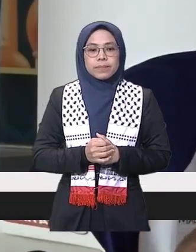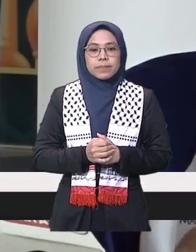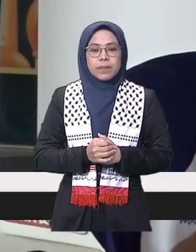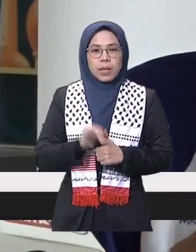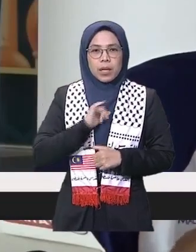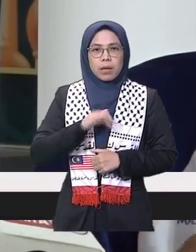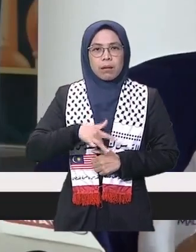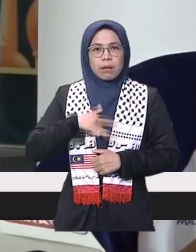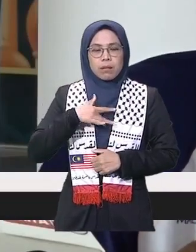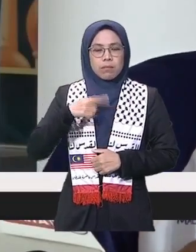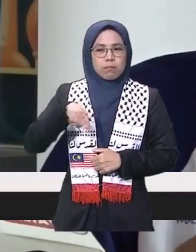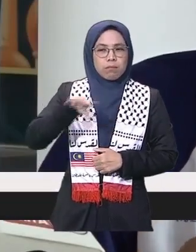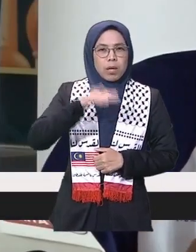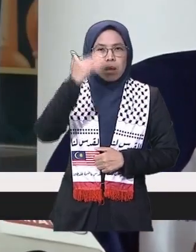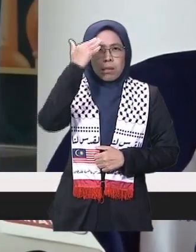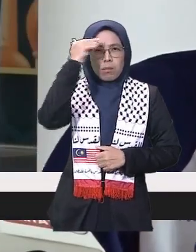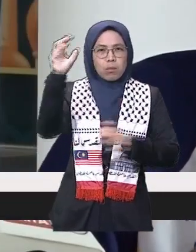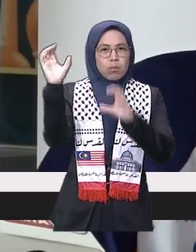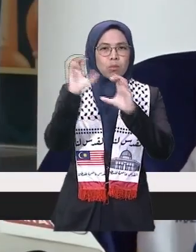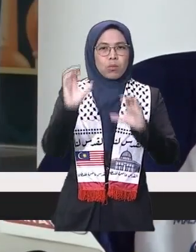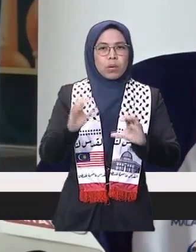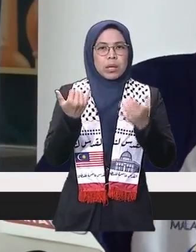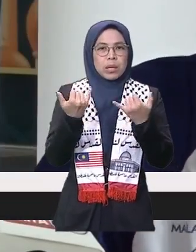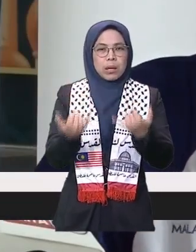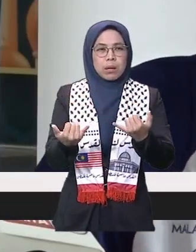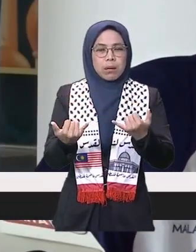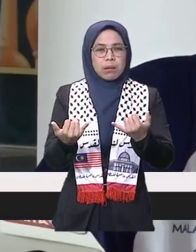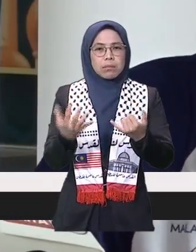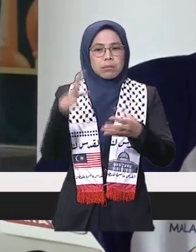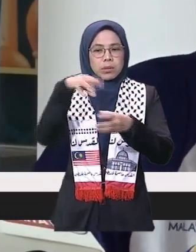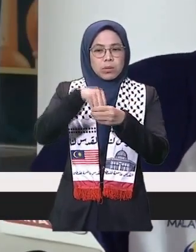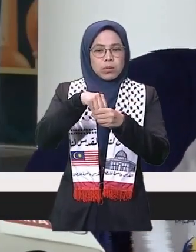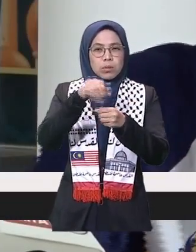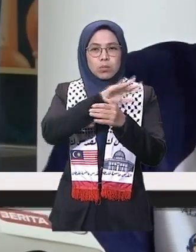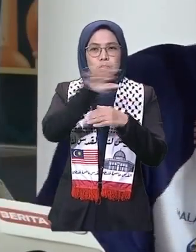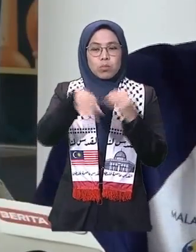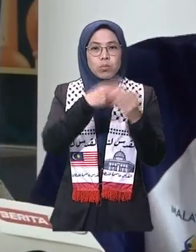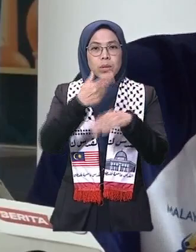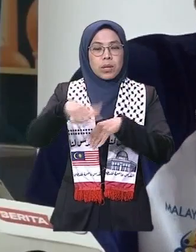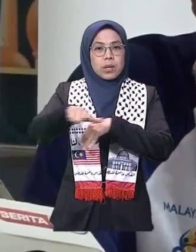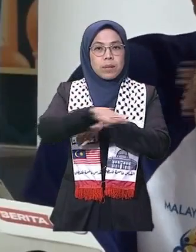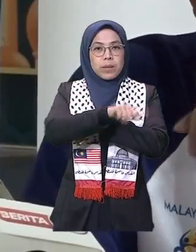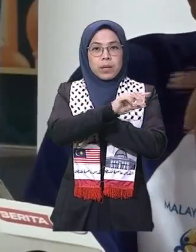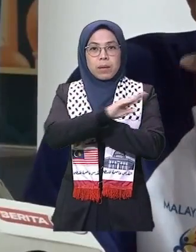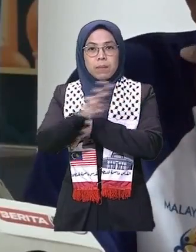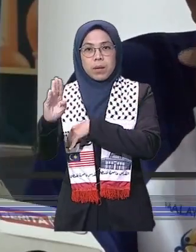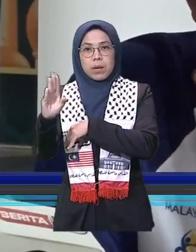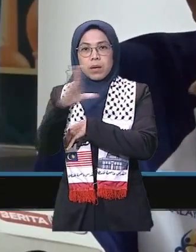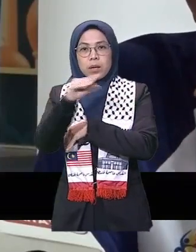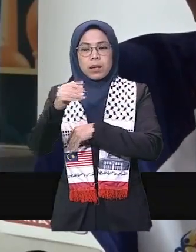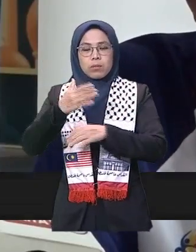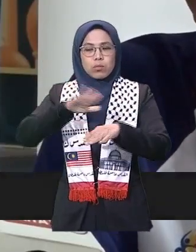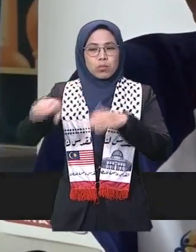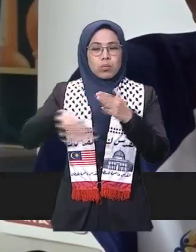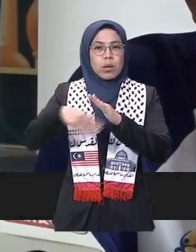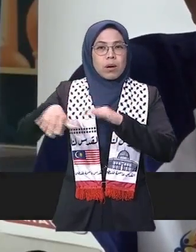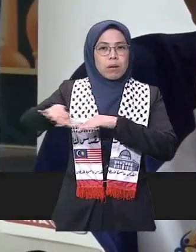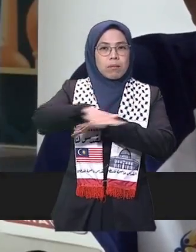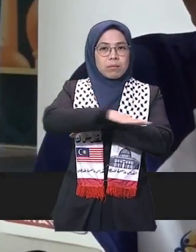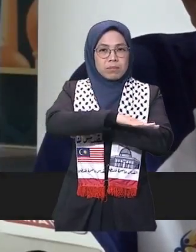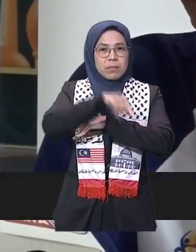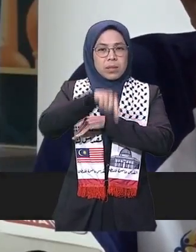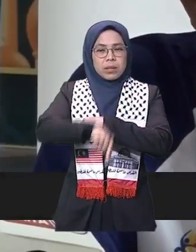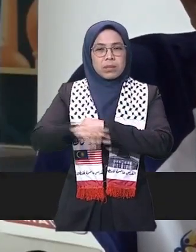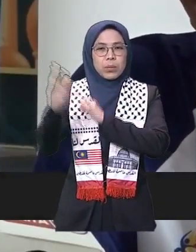Saya rasa semua orang pun maklum keadaan cuaca terutama di kawasan Pantai Barat dan di kawasan-kawasan pantai. Angin